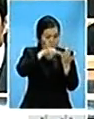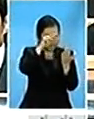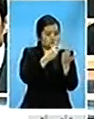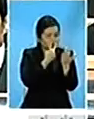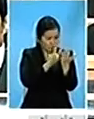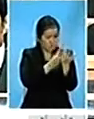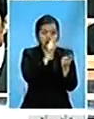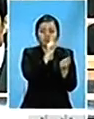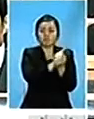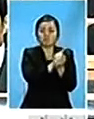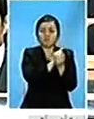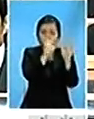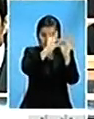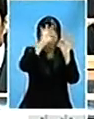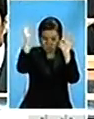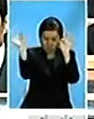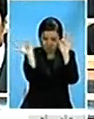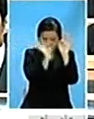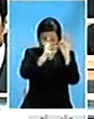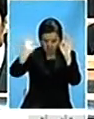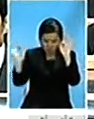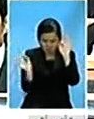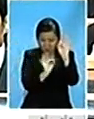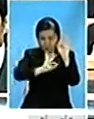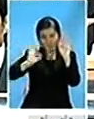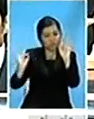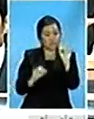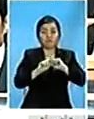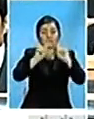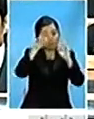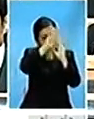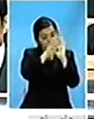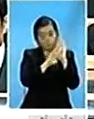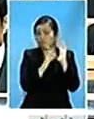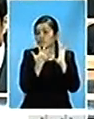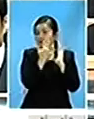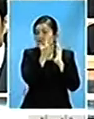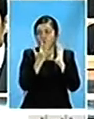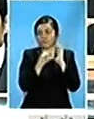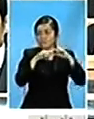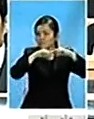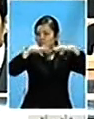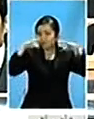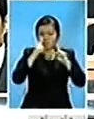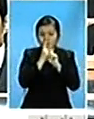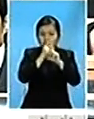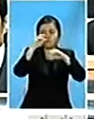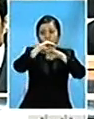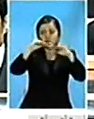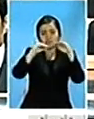เป็นทีวาที่หยาบที่สุดไม่มีรายละเอียดเลยไม่สมกับเป็นทีวาของโครงการ